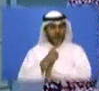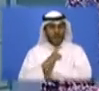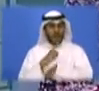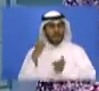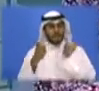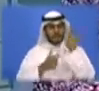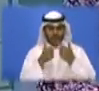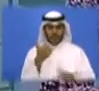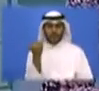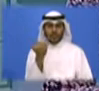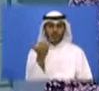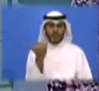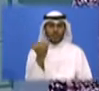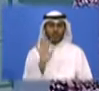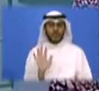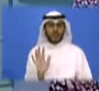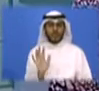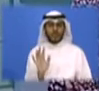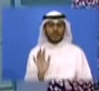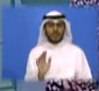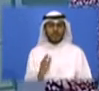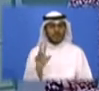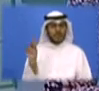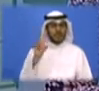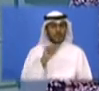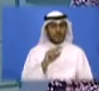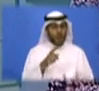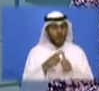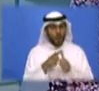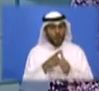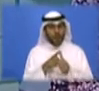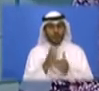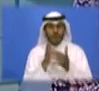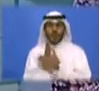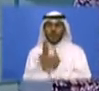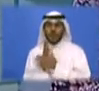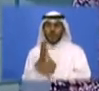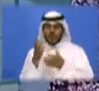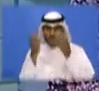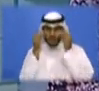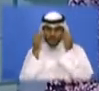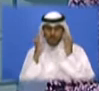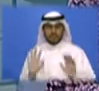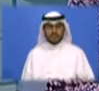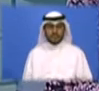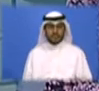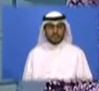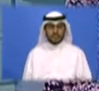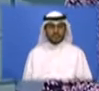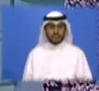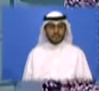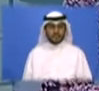للوقاية وضرورة ملحة وخطوة أولى للحد من الإصابة بهذا المرض